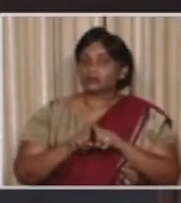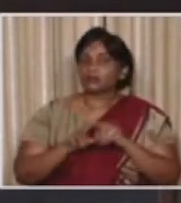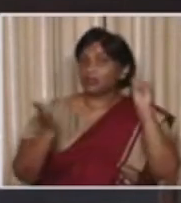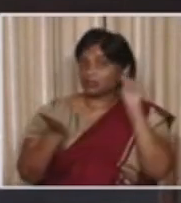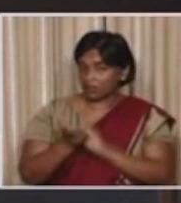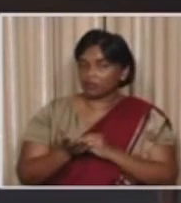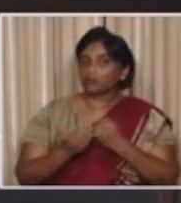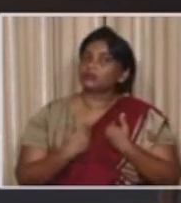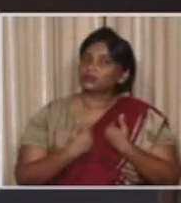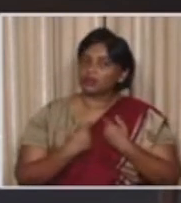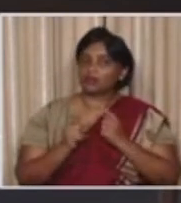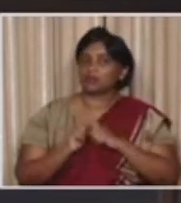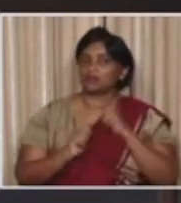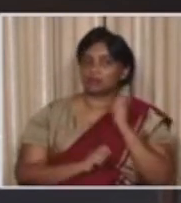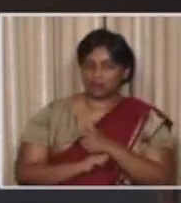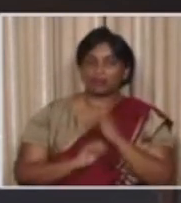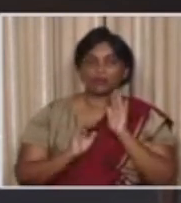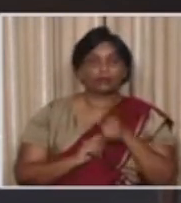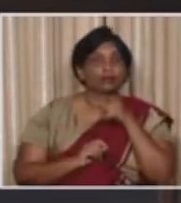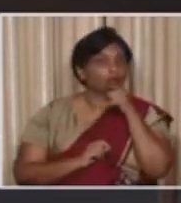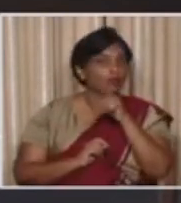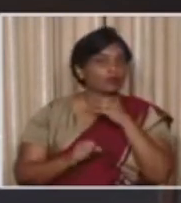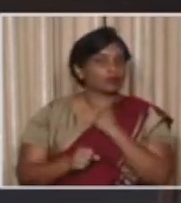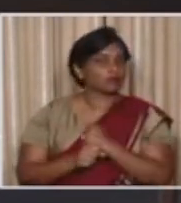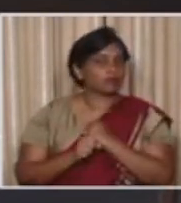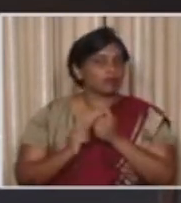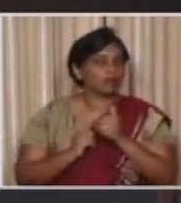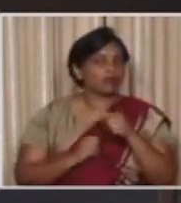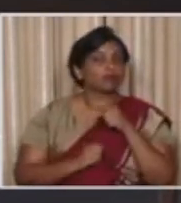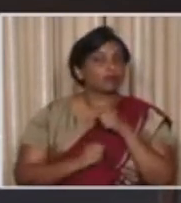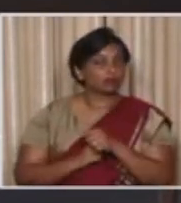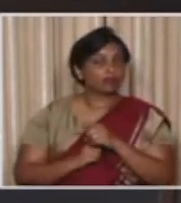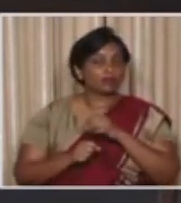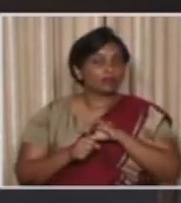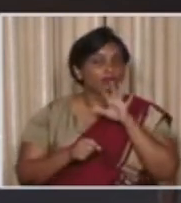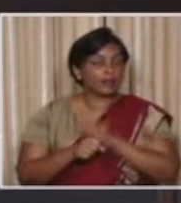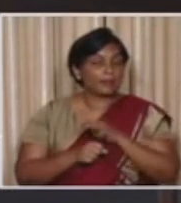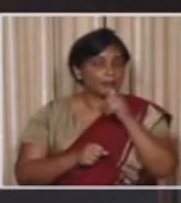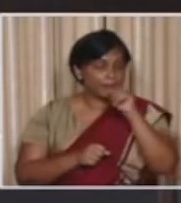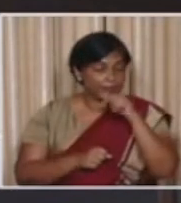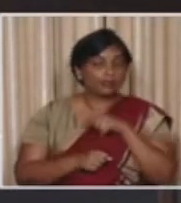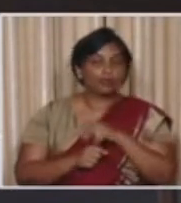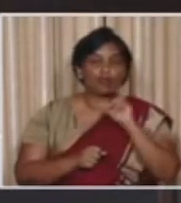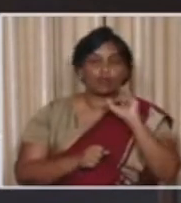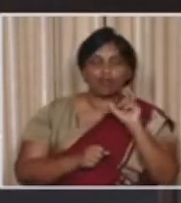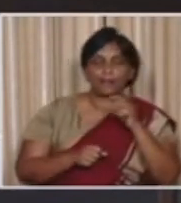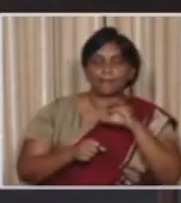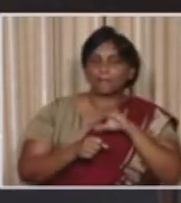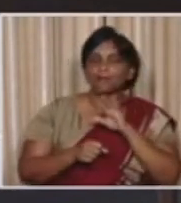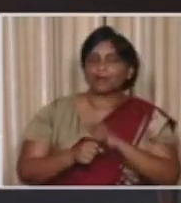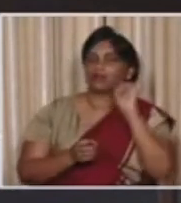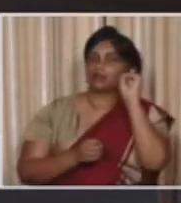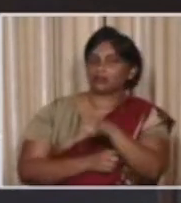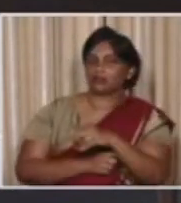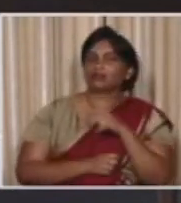තමයි අපි දඩ ගහන්නේ කියලා. නමුත් තමුන්නාසලගේ ආණ්ඩුව මොකද කරේ? ඒවා පැණි බීම වලට, මේ නිකන් කොකා කෝලා මේ වලටත් ඒක දිරි